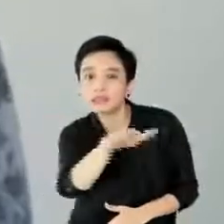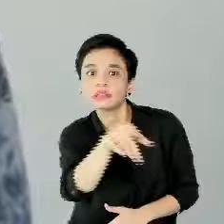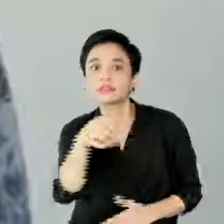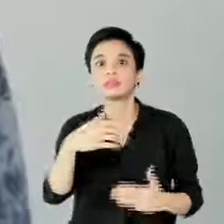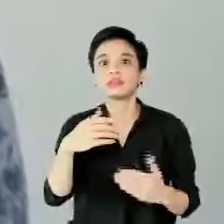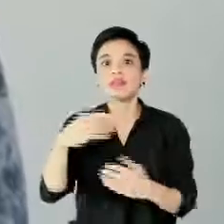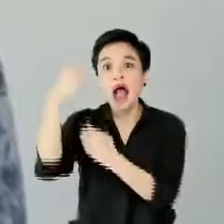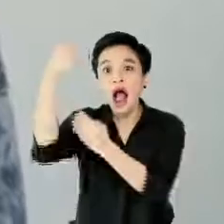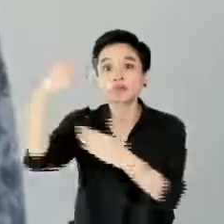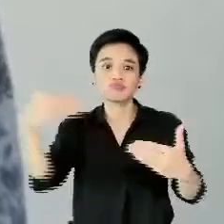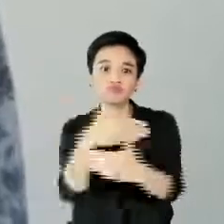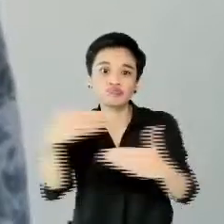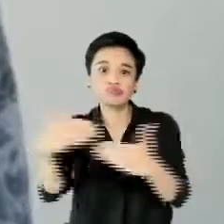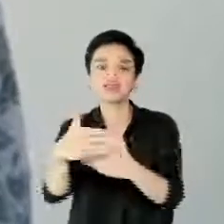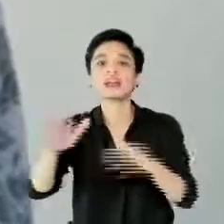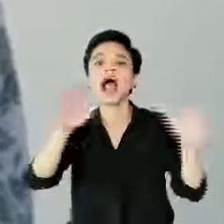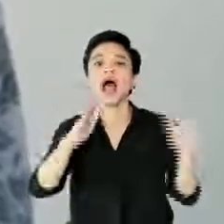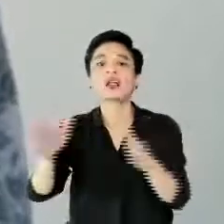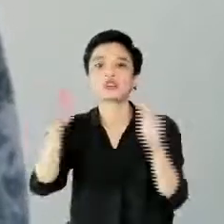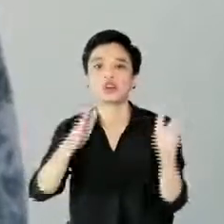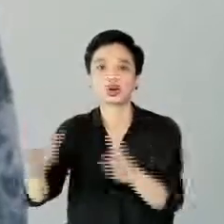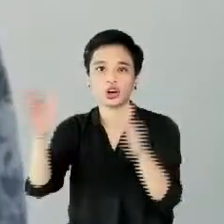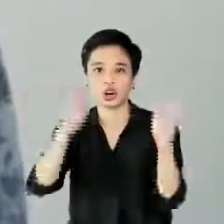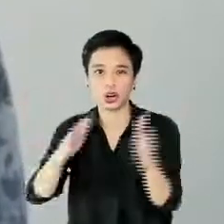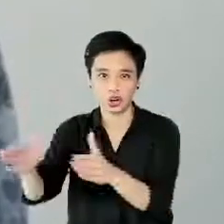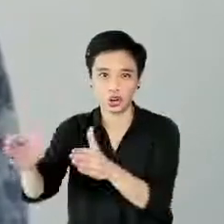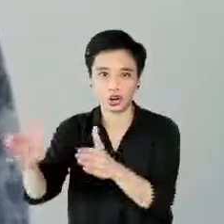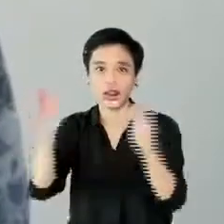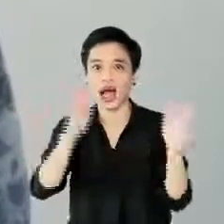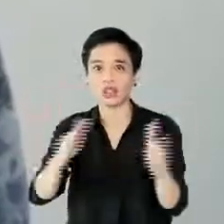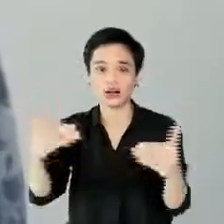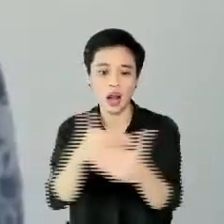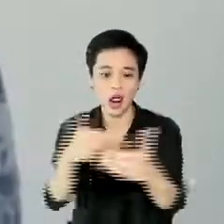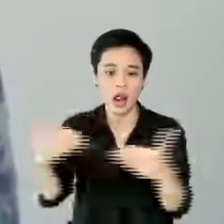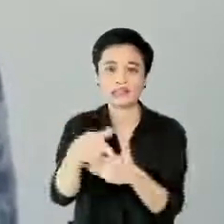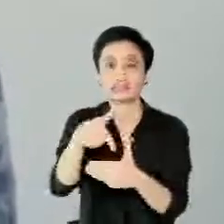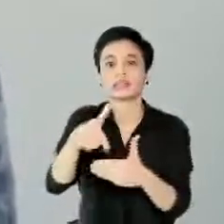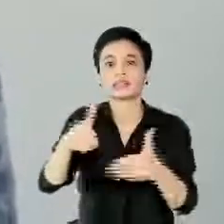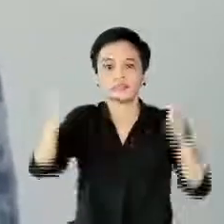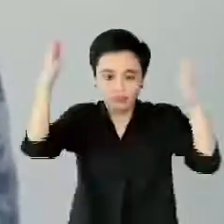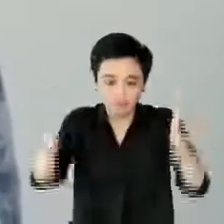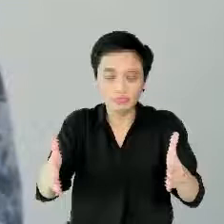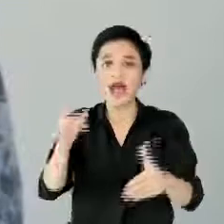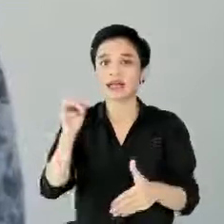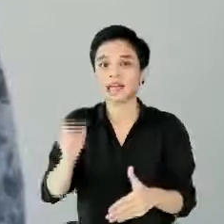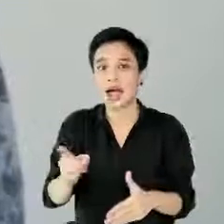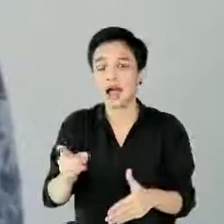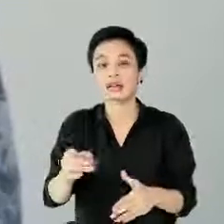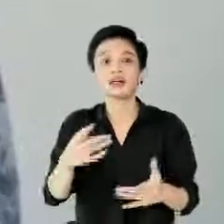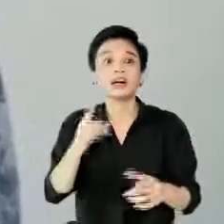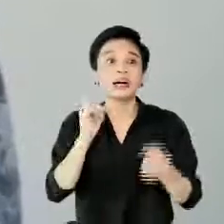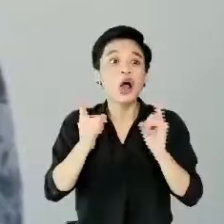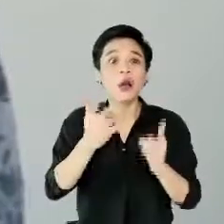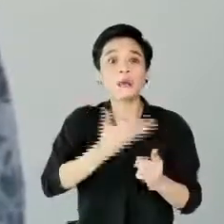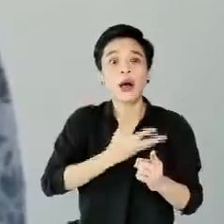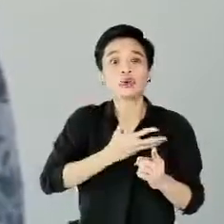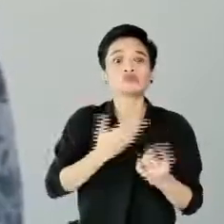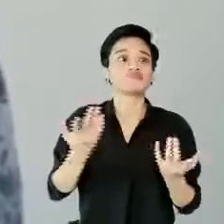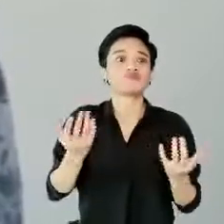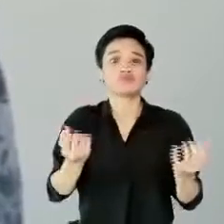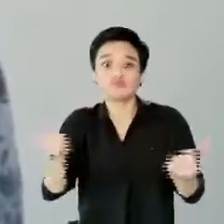lalu lintas dan pembatasan kapasitas jadi pembatasan kapasitas dari alat angkutnya